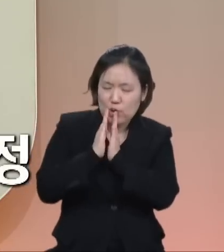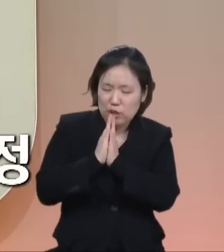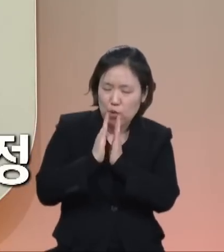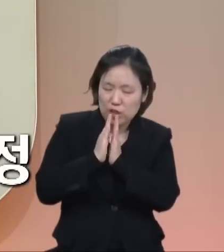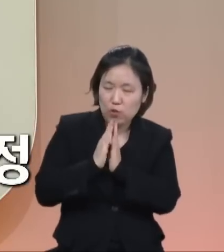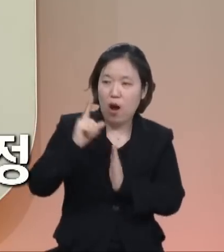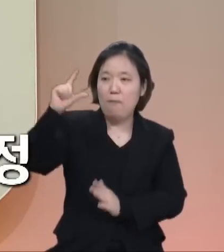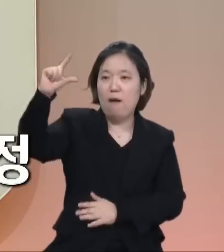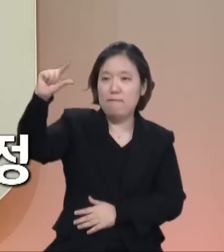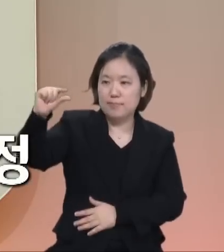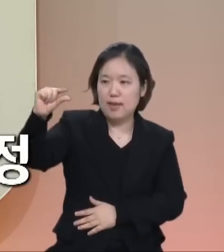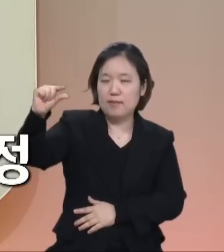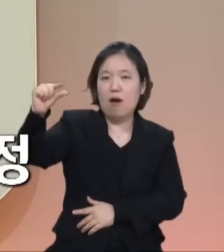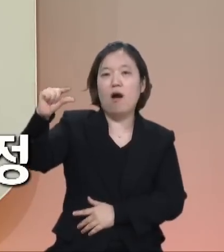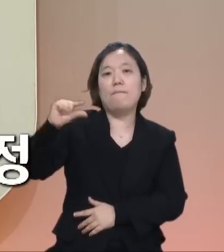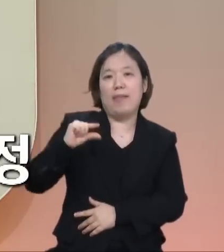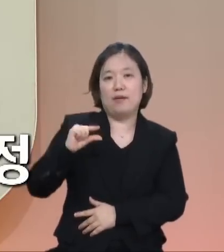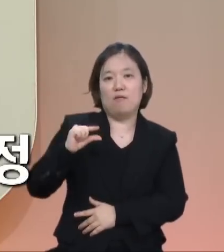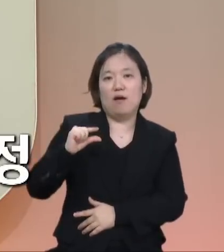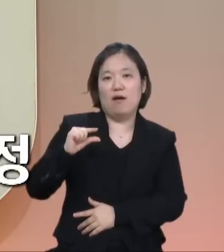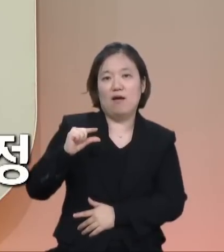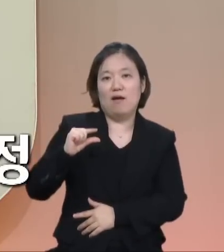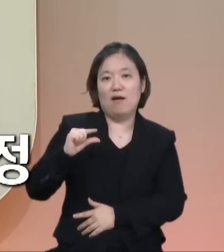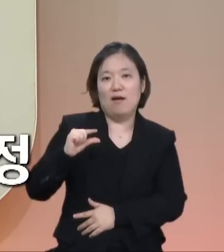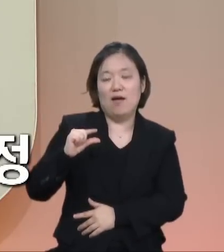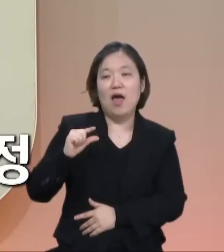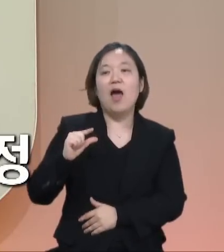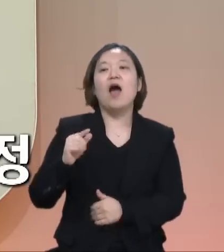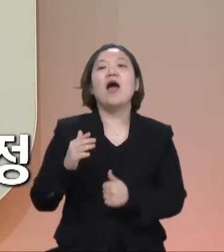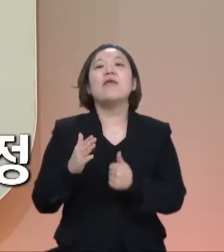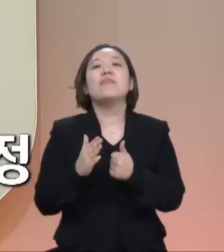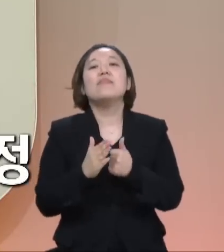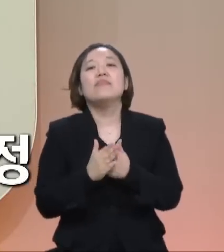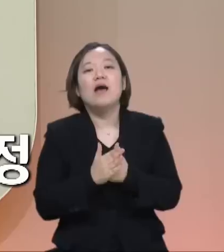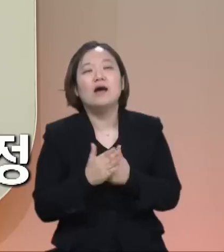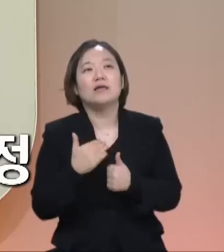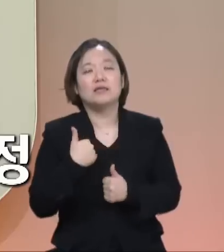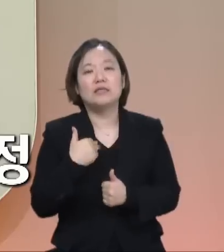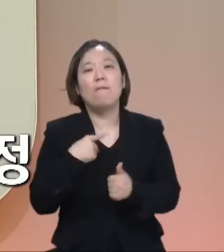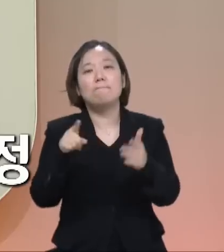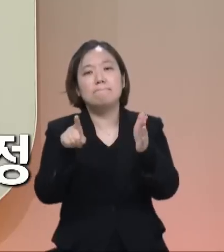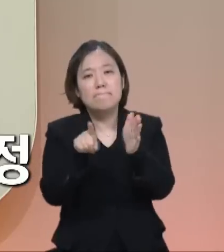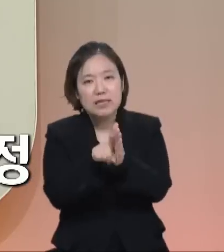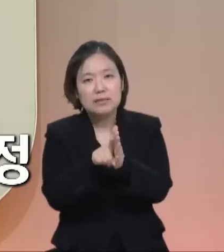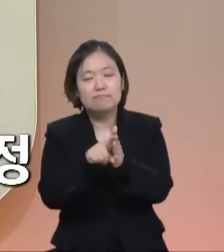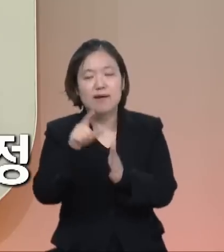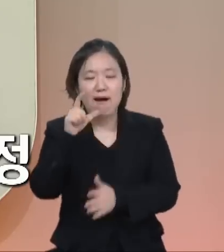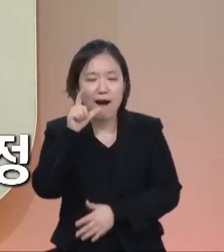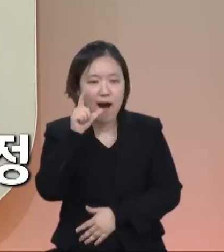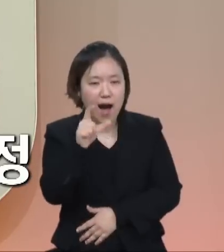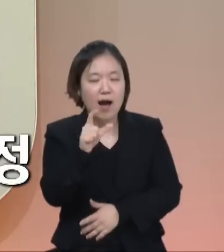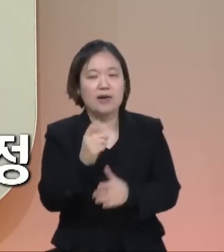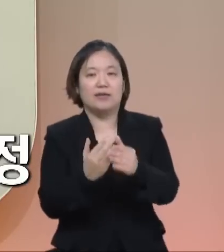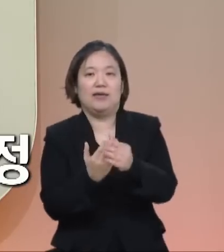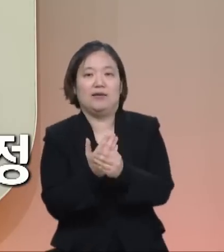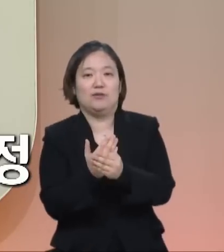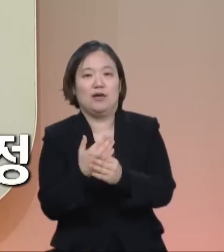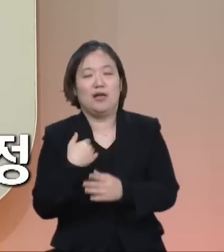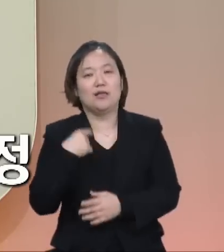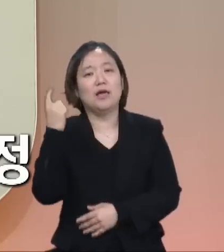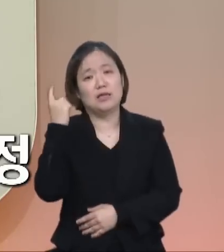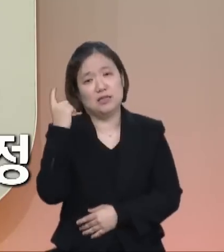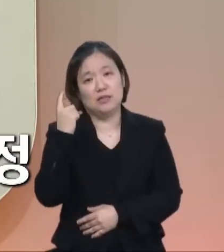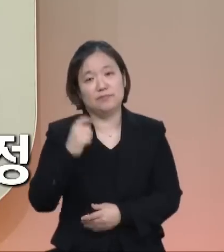하나의 과정이구나라는 그런 올바른 견해와 믿음이 생겼습니다라는 인사를 많이